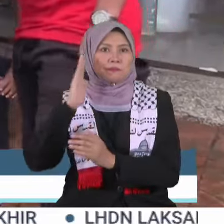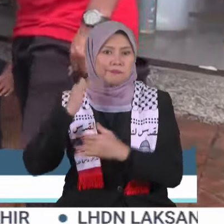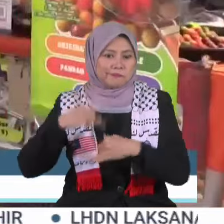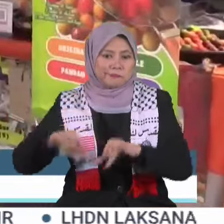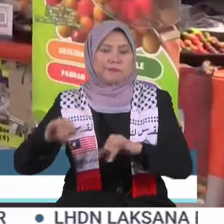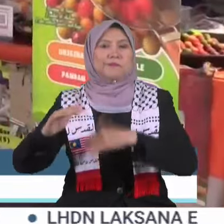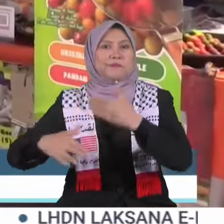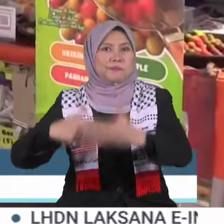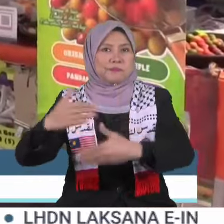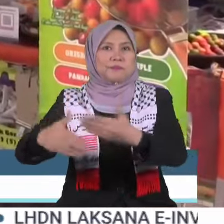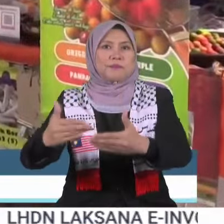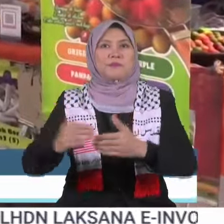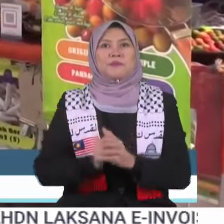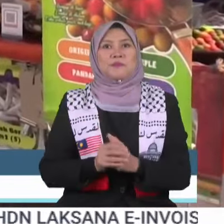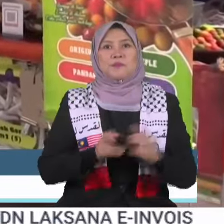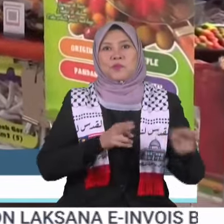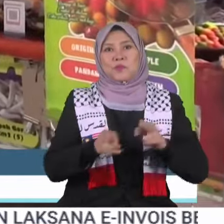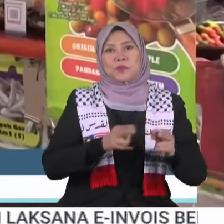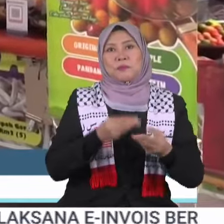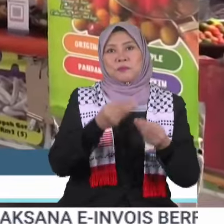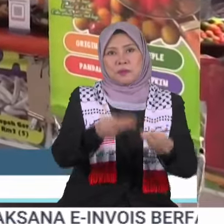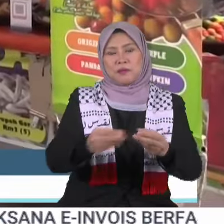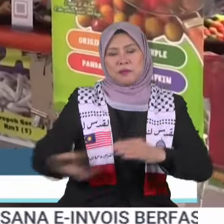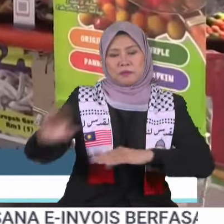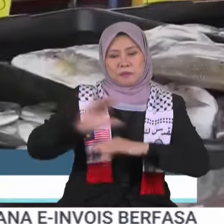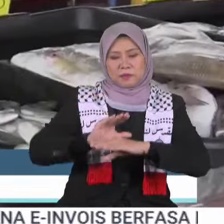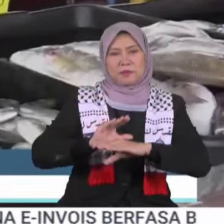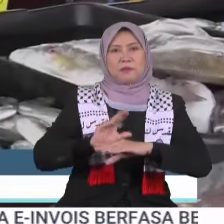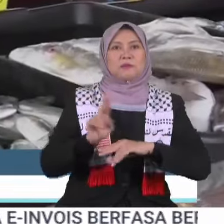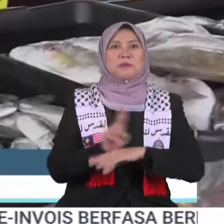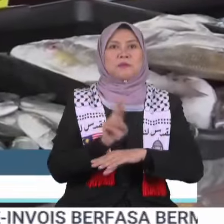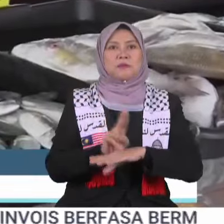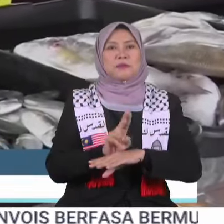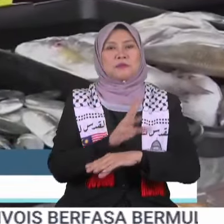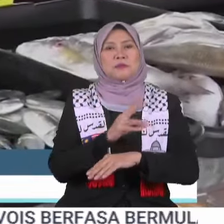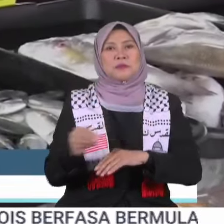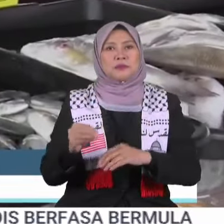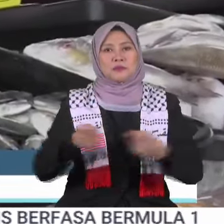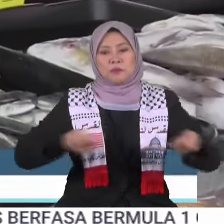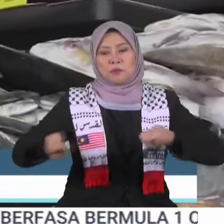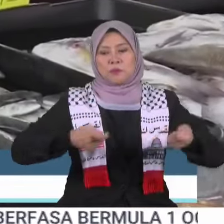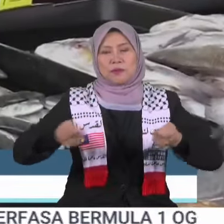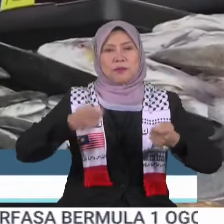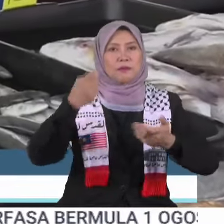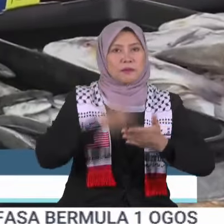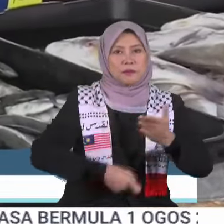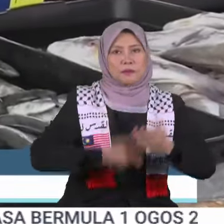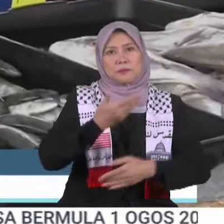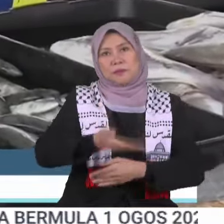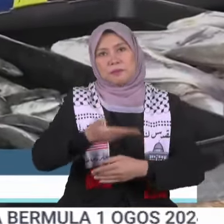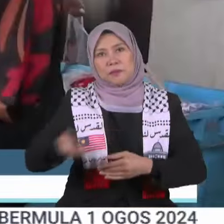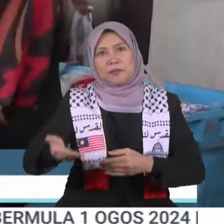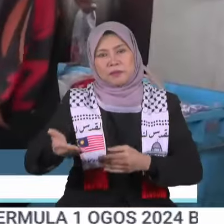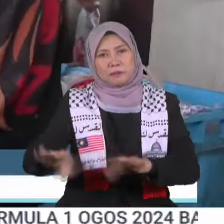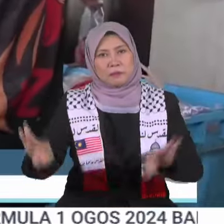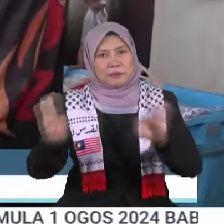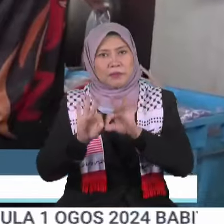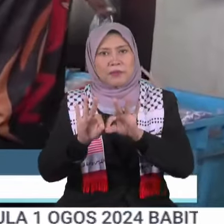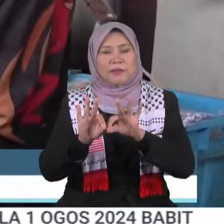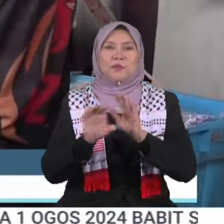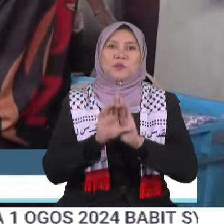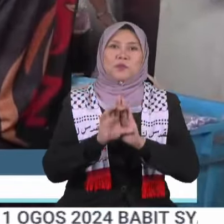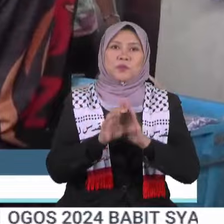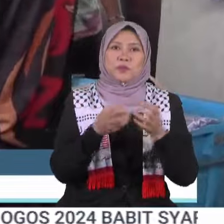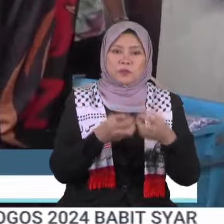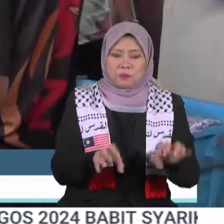sedang dilaksana termasuk meneruskan pemberian subsidi kepenggunaan serta kawalan harga bagi barangan keperluan terpilih